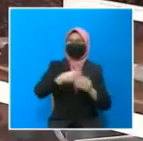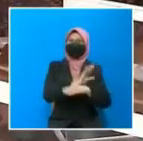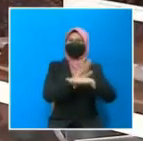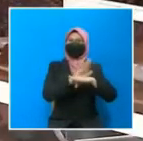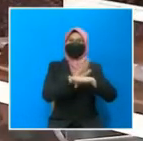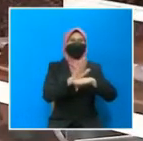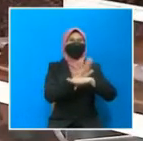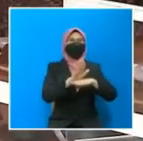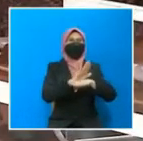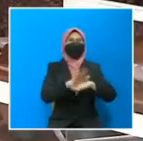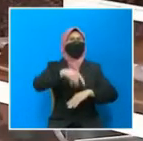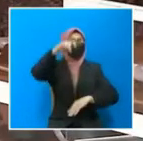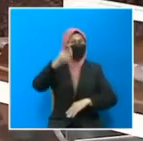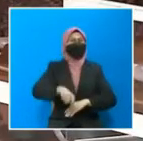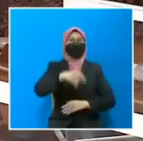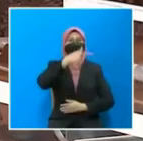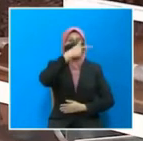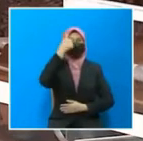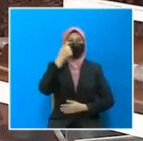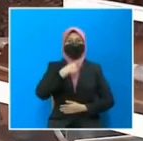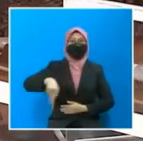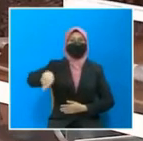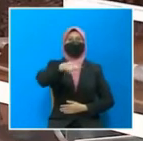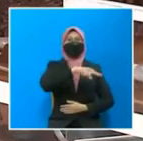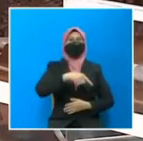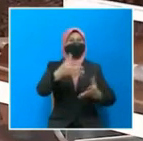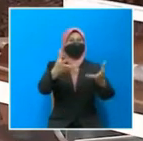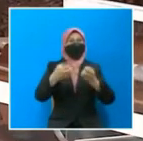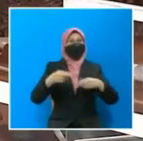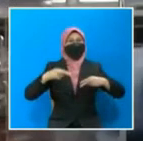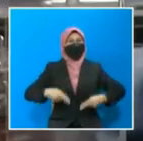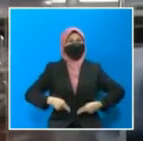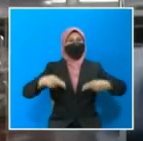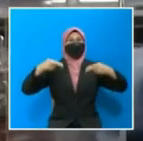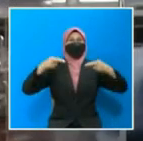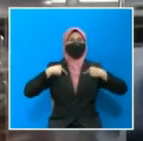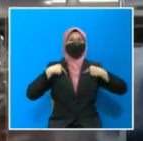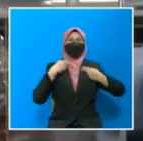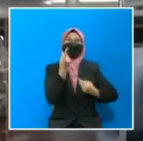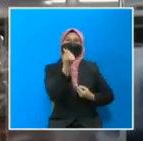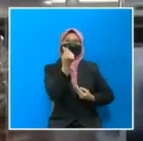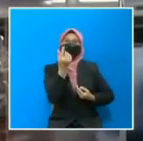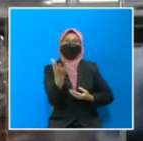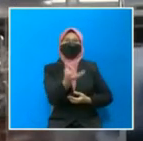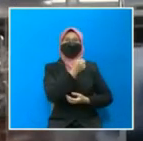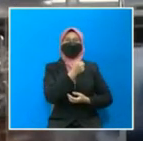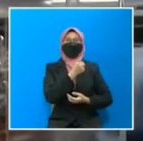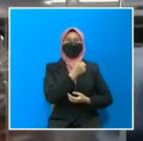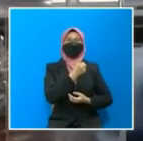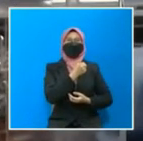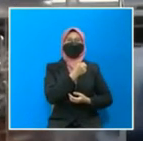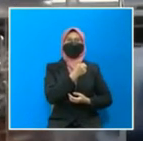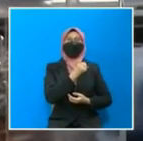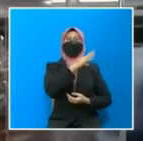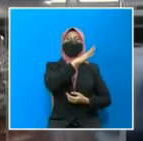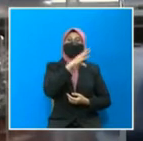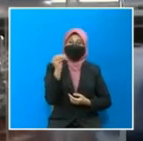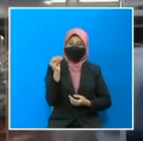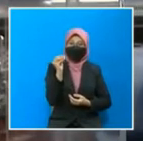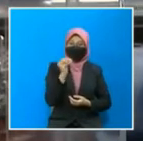perlu kerana mereka mahu hidup dan dapat pendapatan. Serta juga memansuhkan